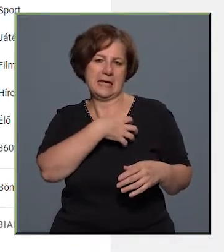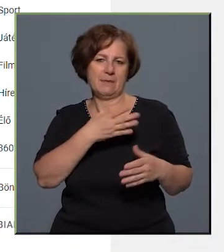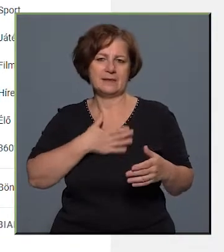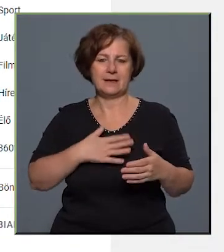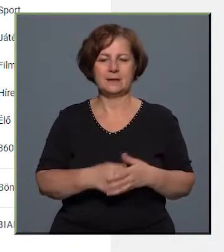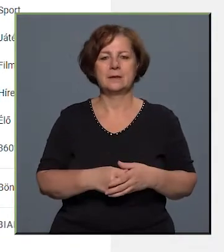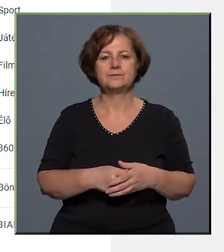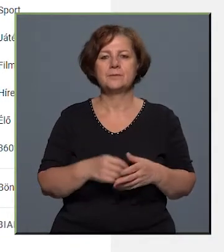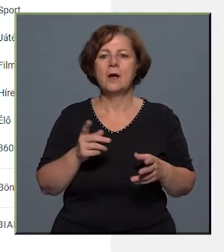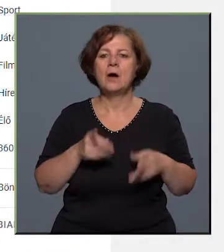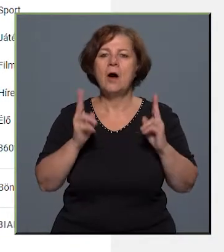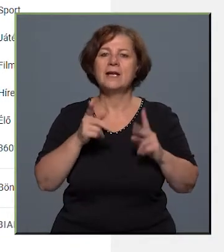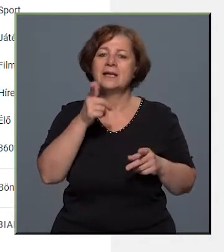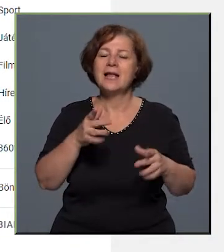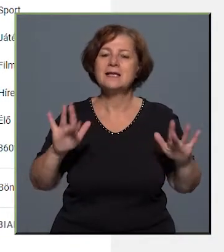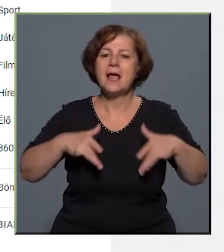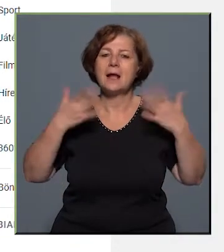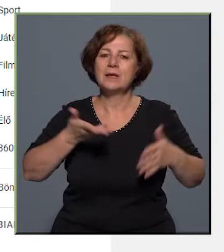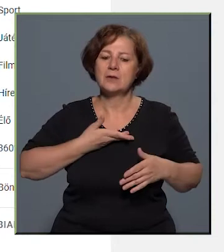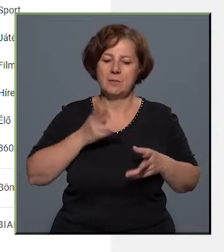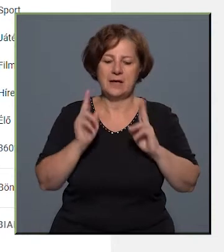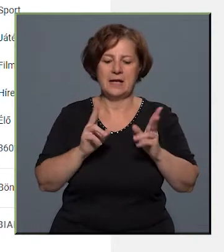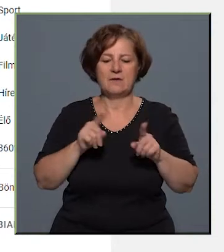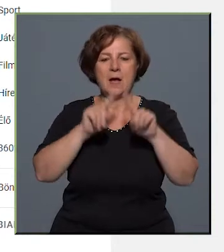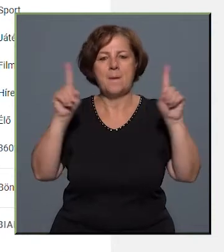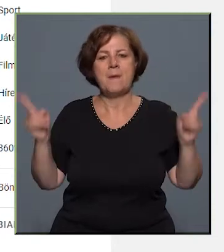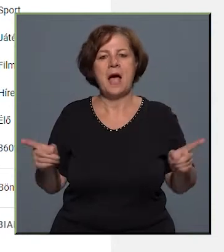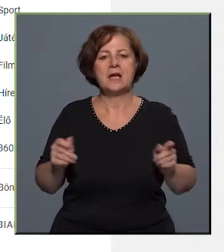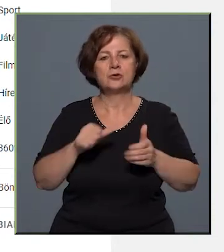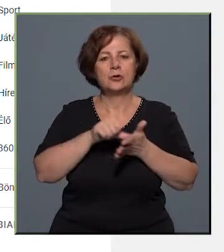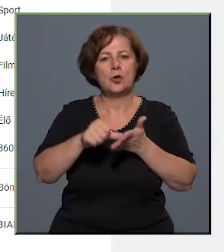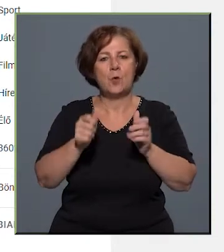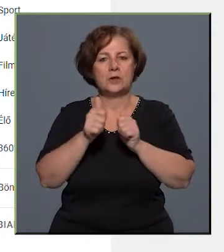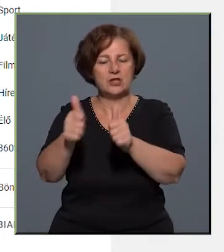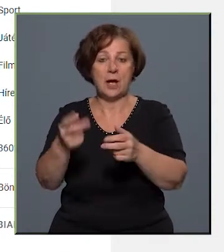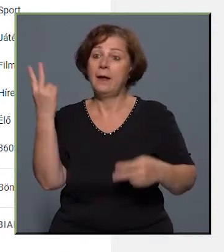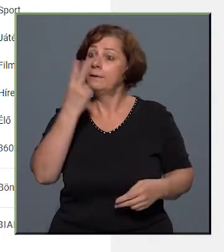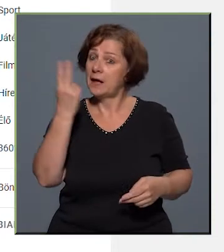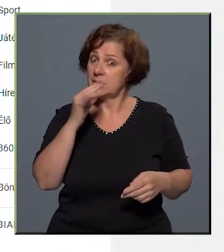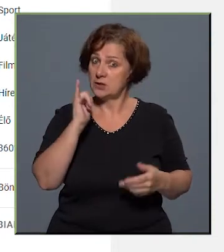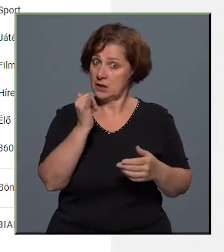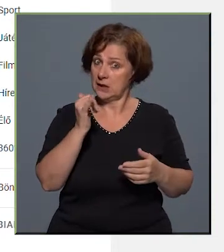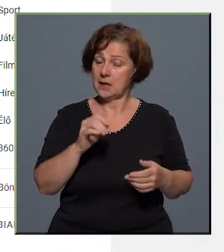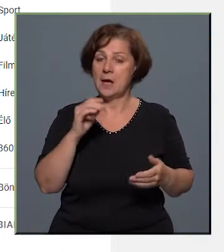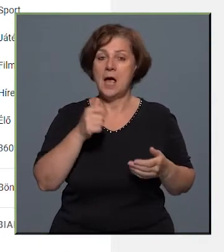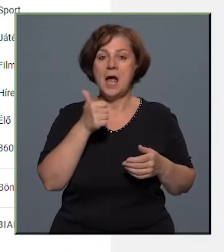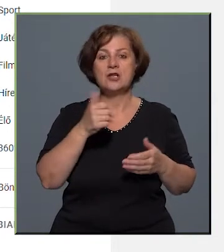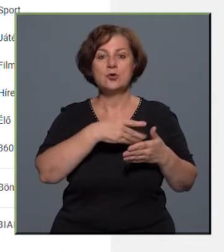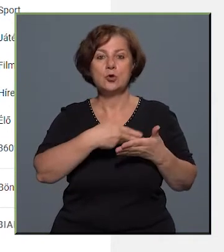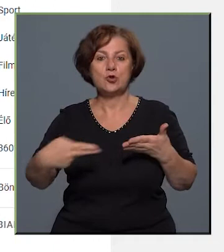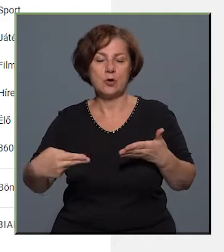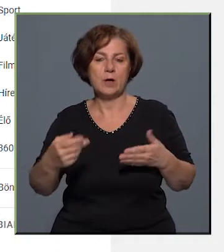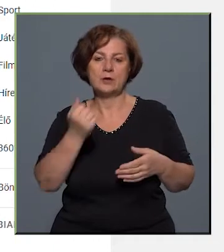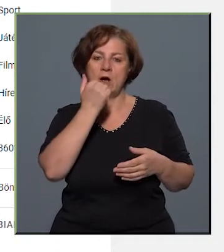itt lesz, az élményben részesül, de lehet ezt valahogy máshogy nyomon kísérni? Természetesen igen, elsősorban majd a